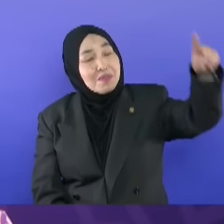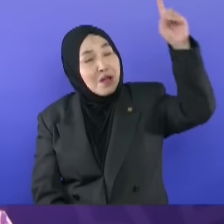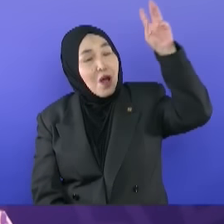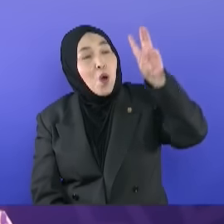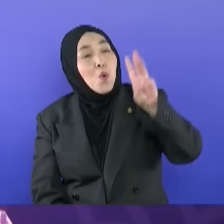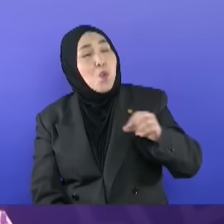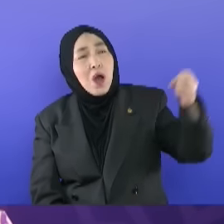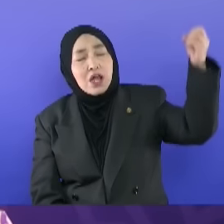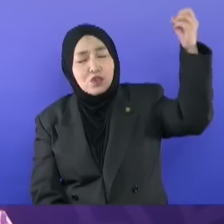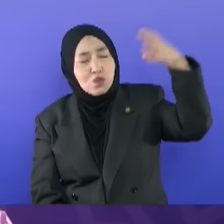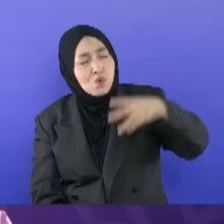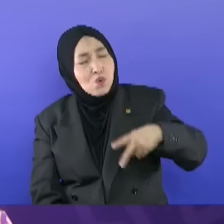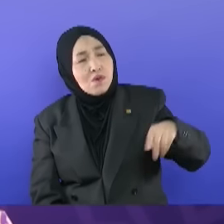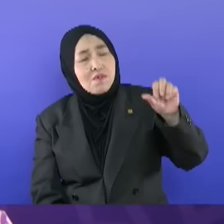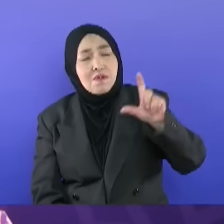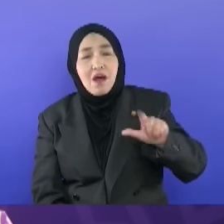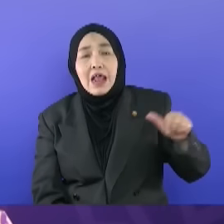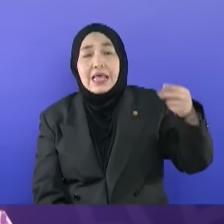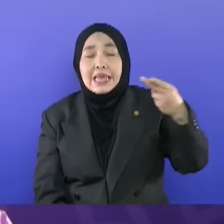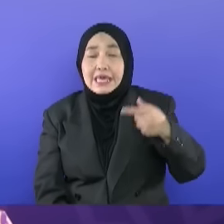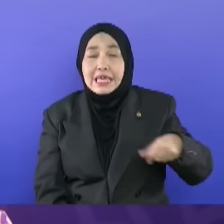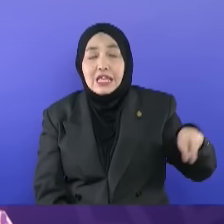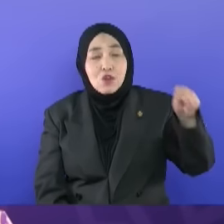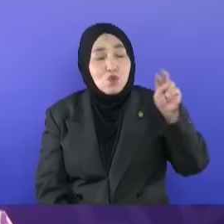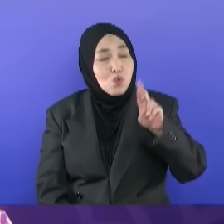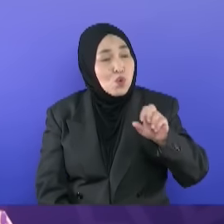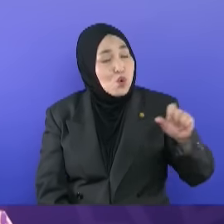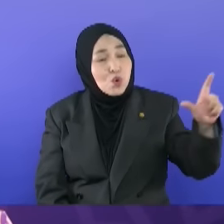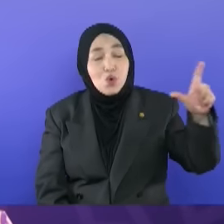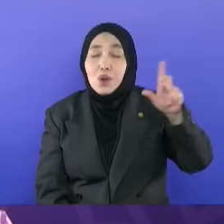wurulahin nurulah